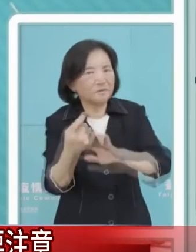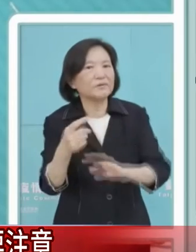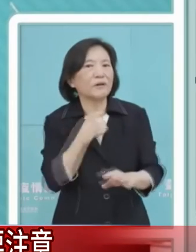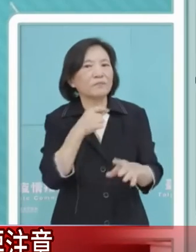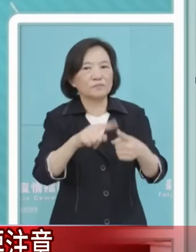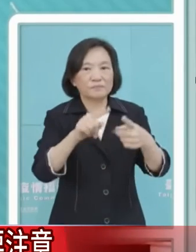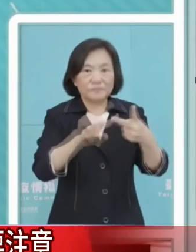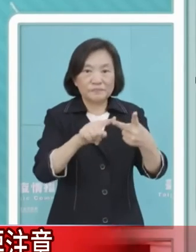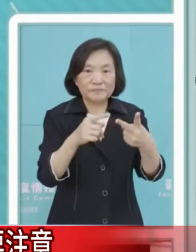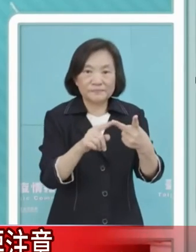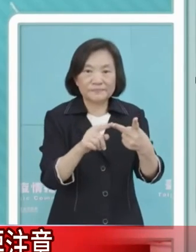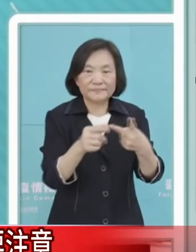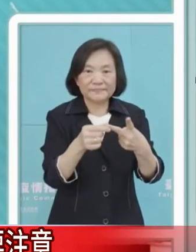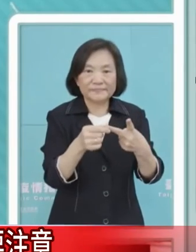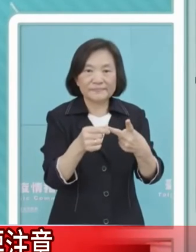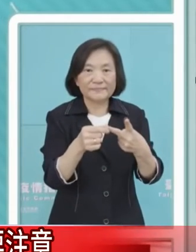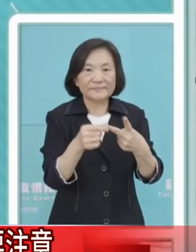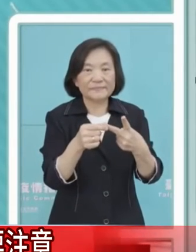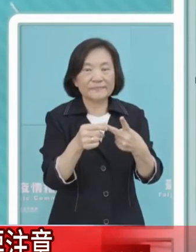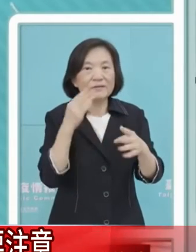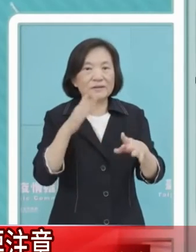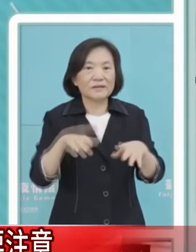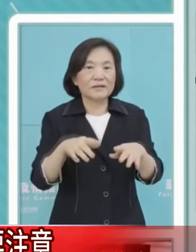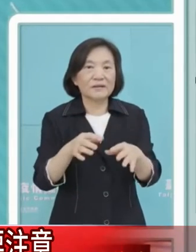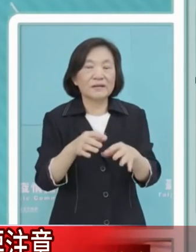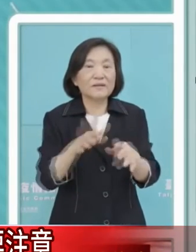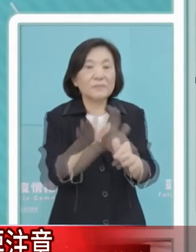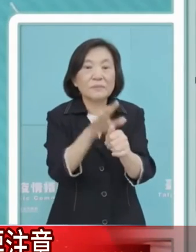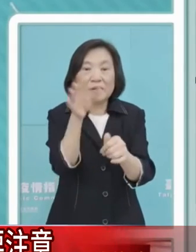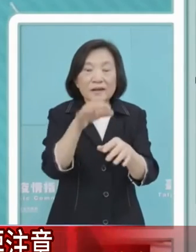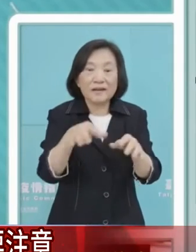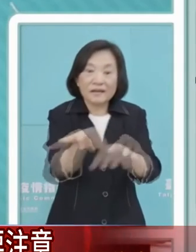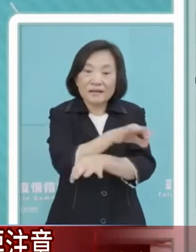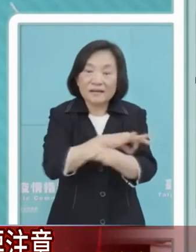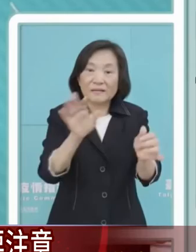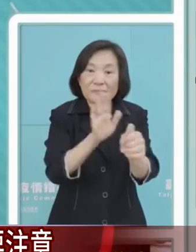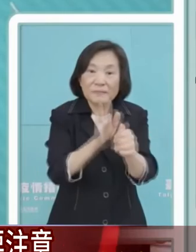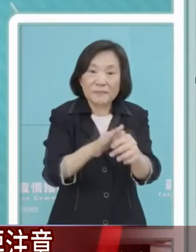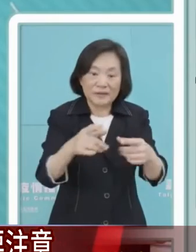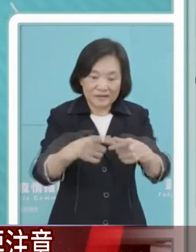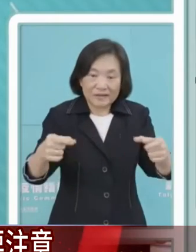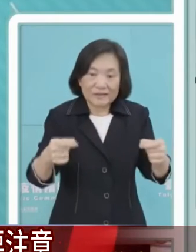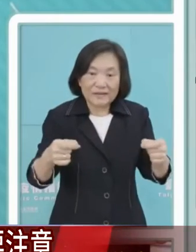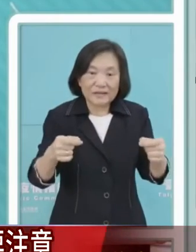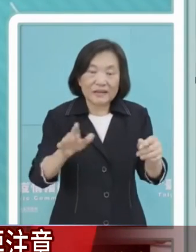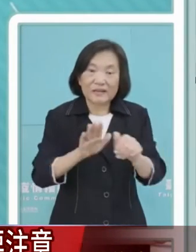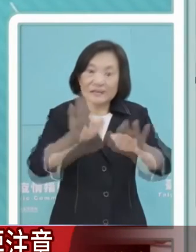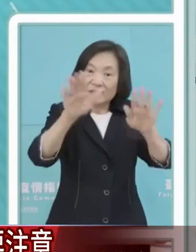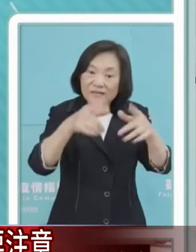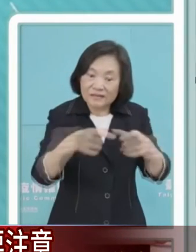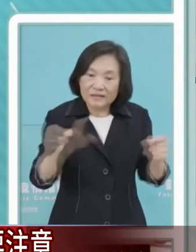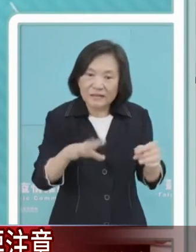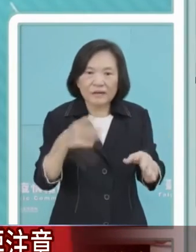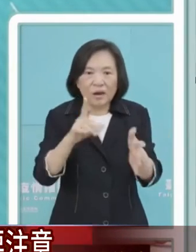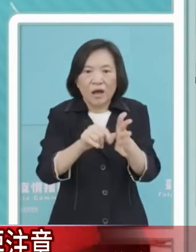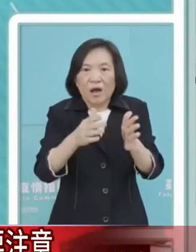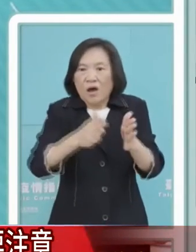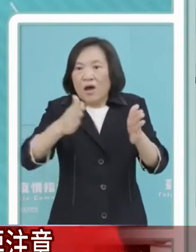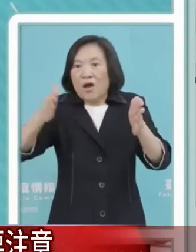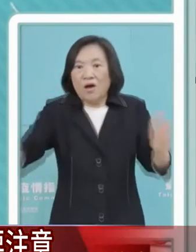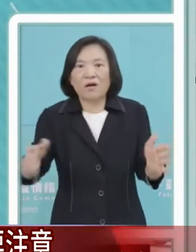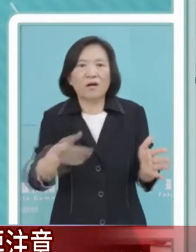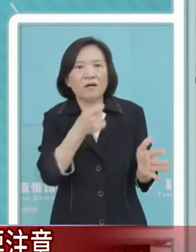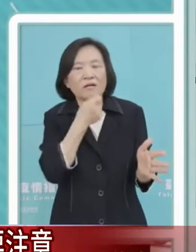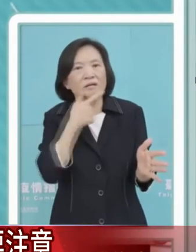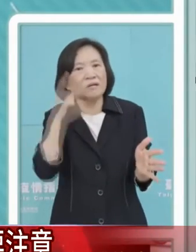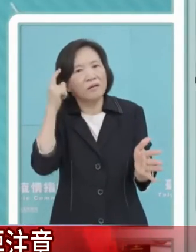标，这第一点。第二点哦，一般来讲那个振兴券哦，如果时间拉太长，你知道哈，它就没有效果了，它就变成叫